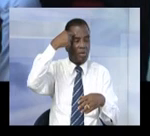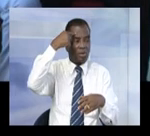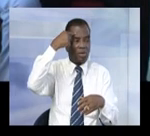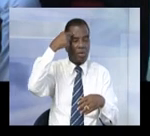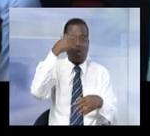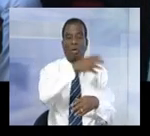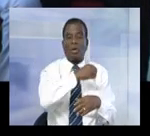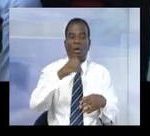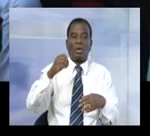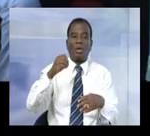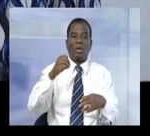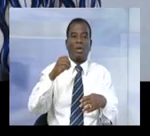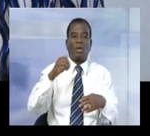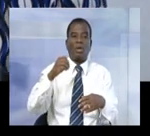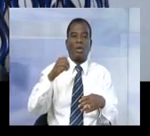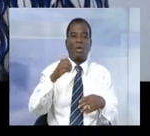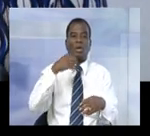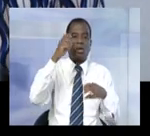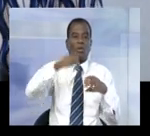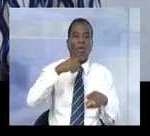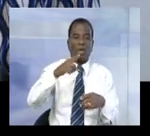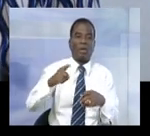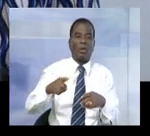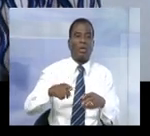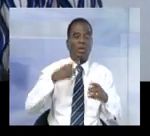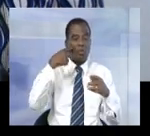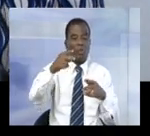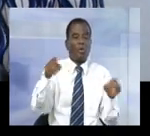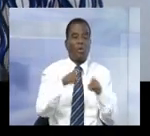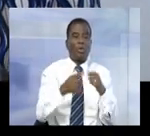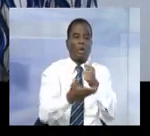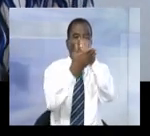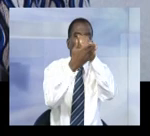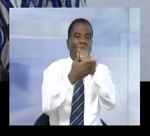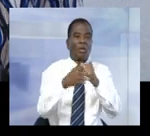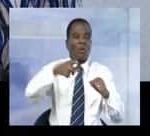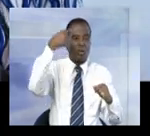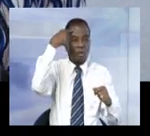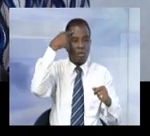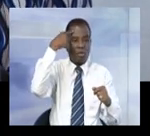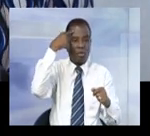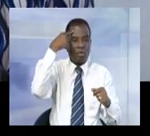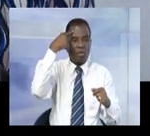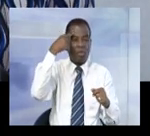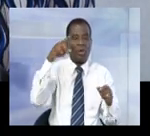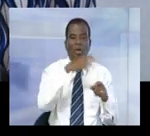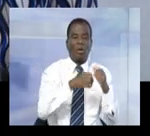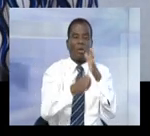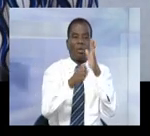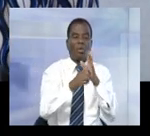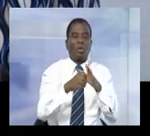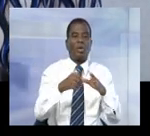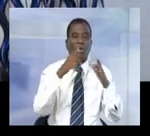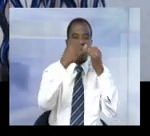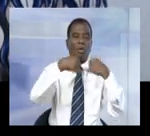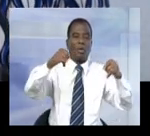appliqués et revus à la hausse, qui doit être perçue par vous comme une contribution significative du gouvernement à la structuration économique du secteur de la